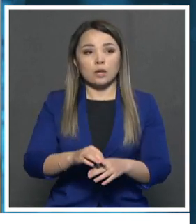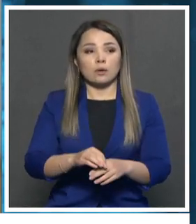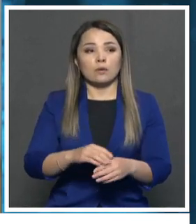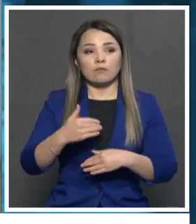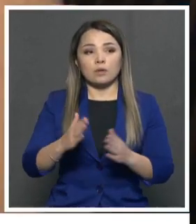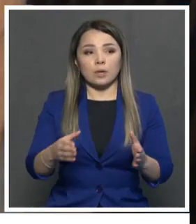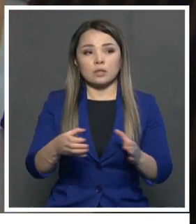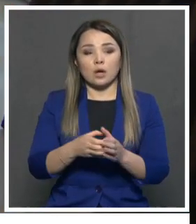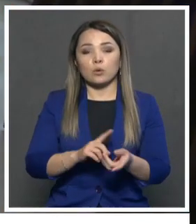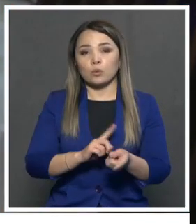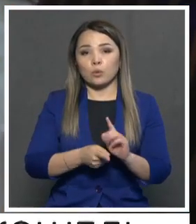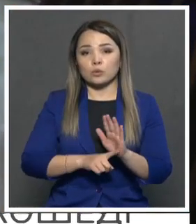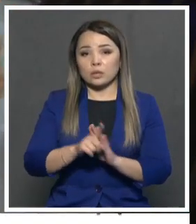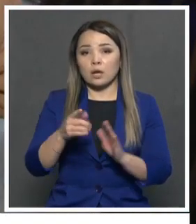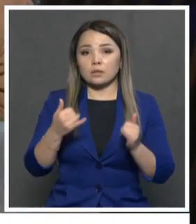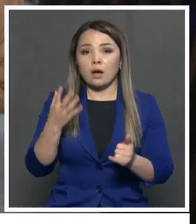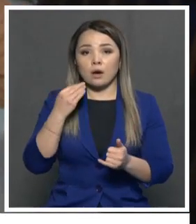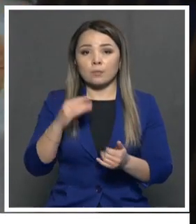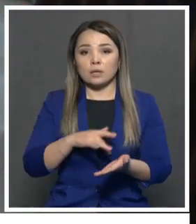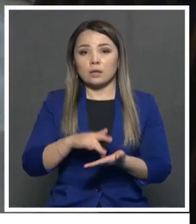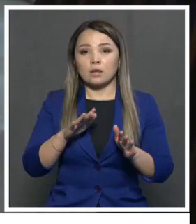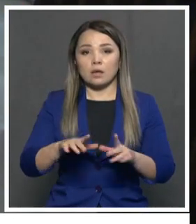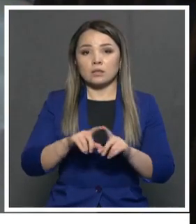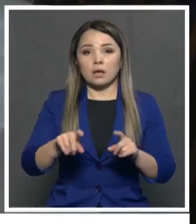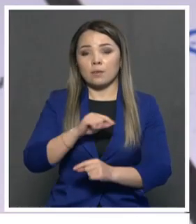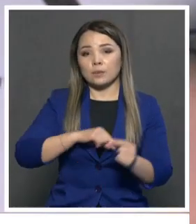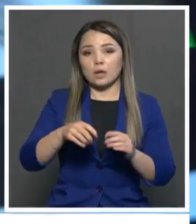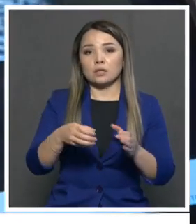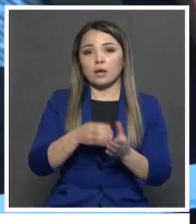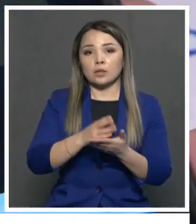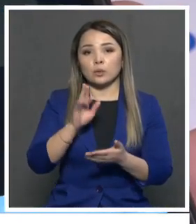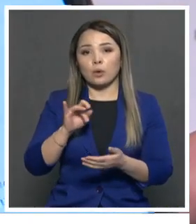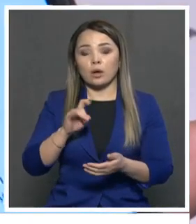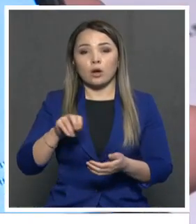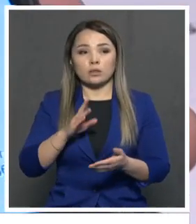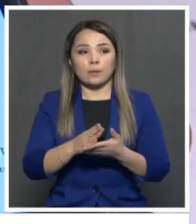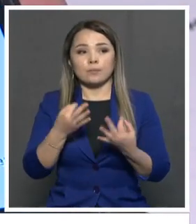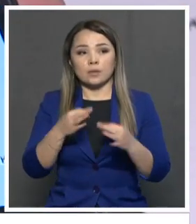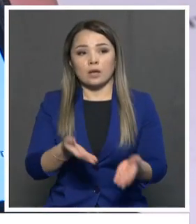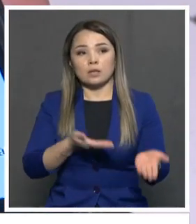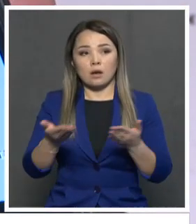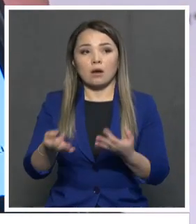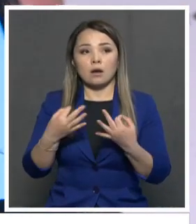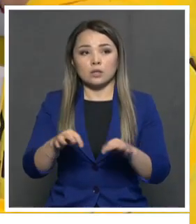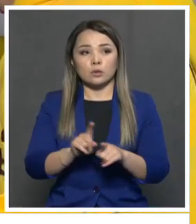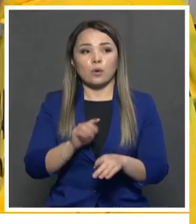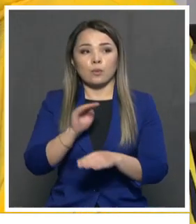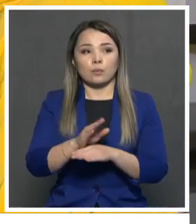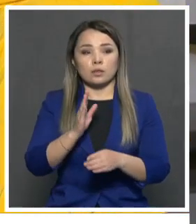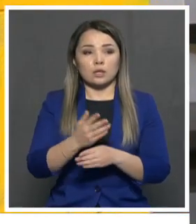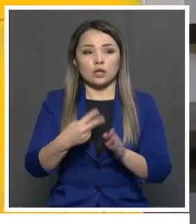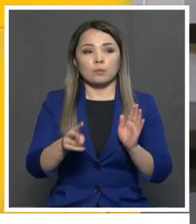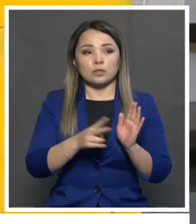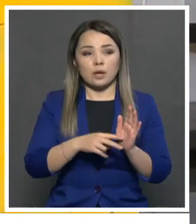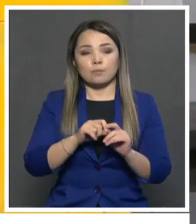көшеді. Сондай Алматыдағы кәсіпкерлік нысандар келушілерді QR-код арқылы кіргізе бастады. Қазір ашық қосымшасын қала бойынша 27